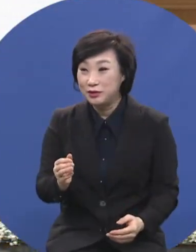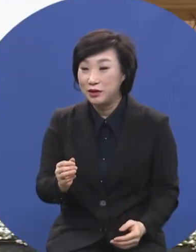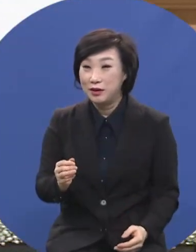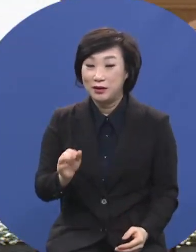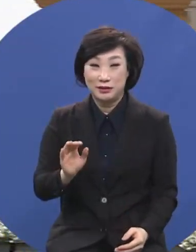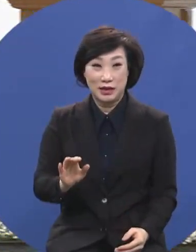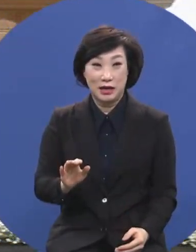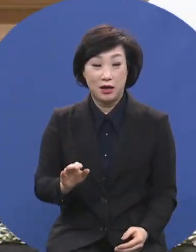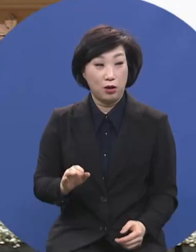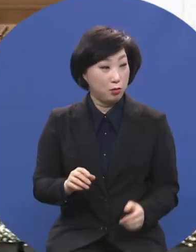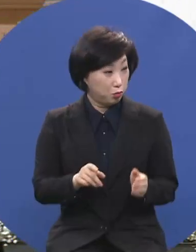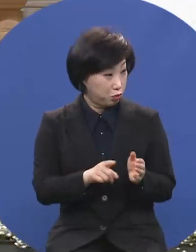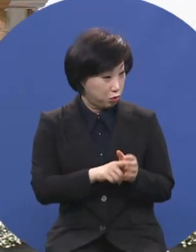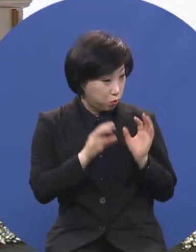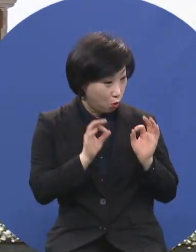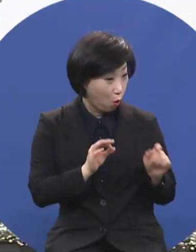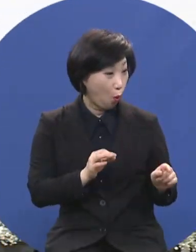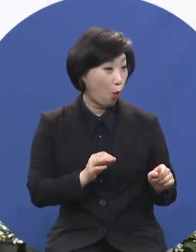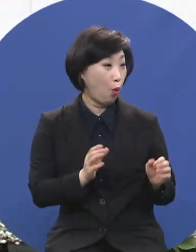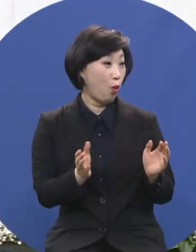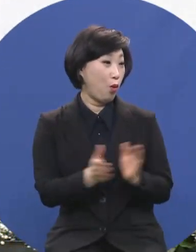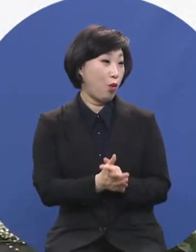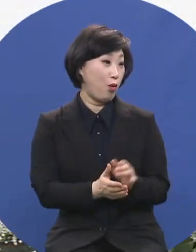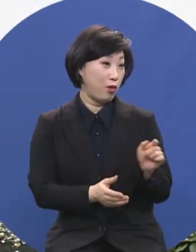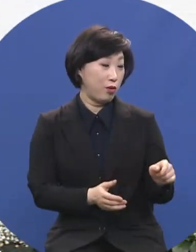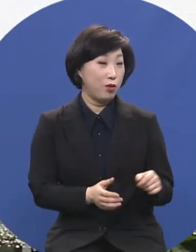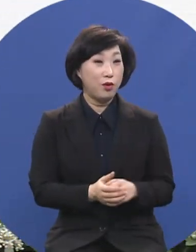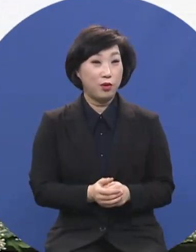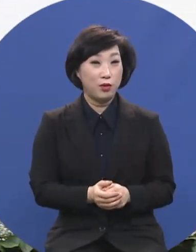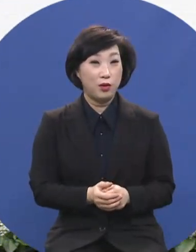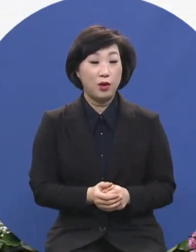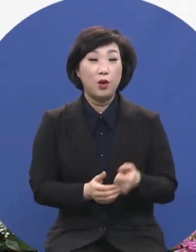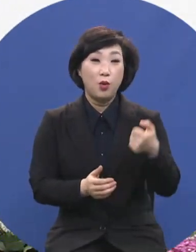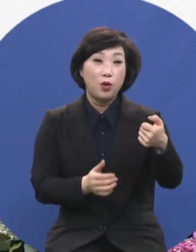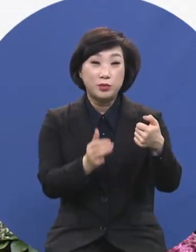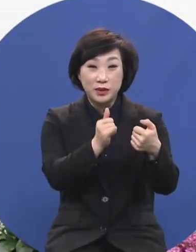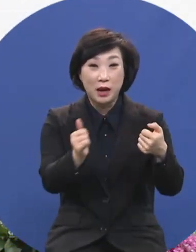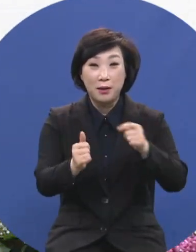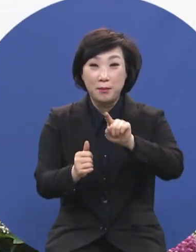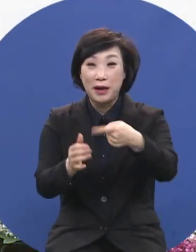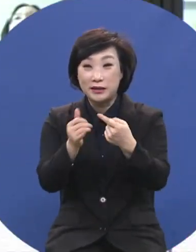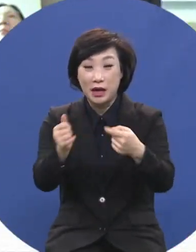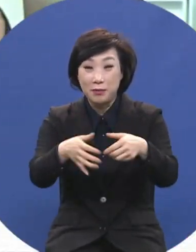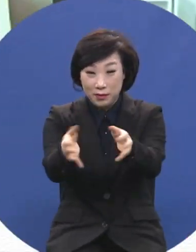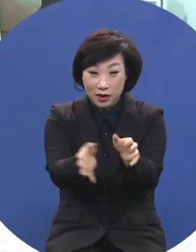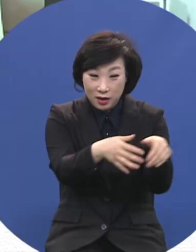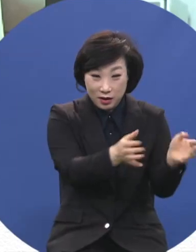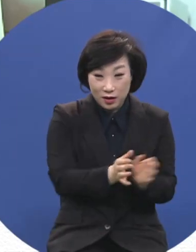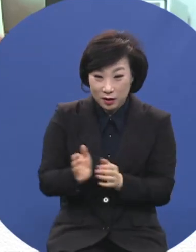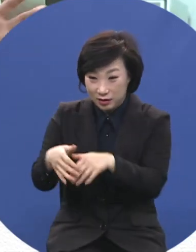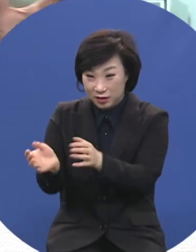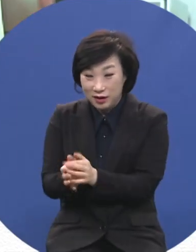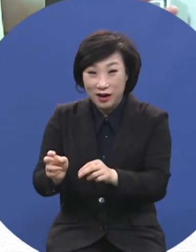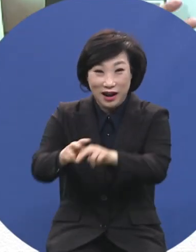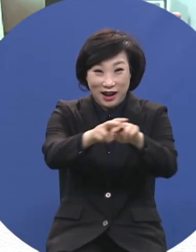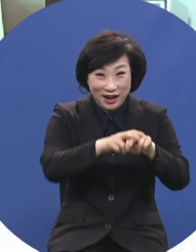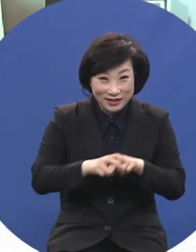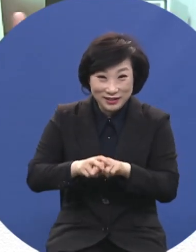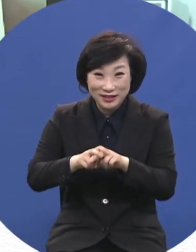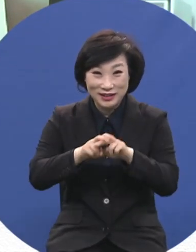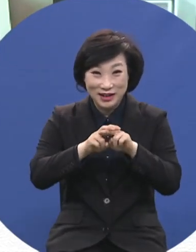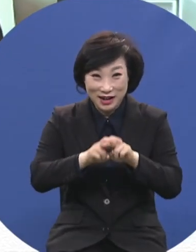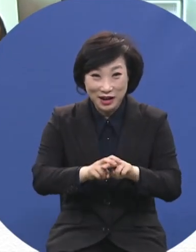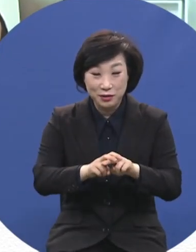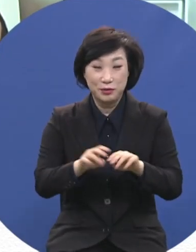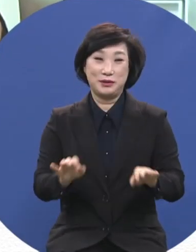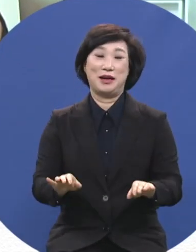그 믿음을 보시고, 야, 50명씩 100명씩 줄 맞지 않죠. 교회는 항상